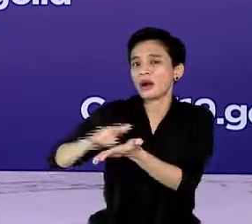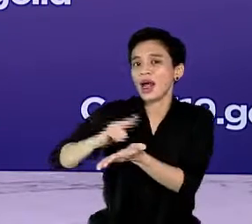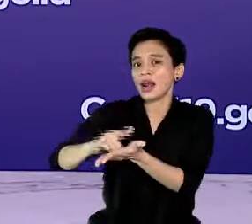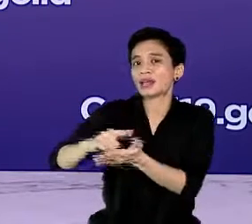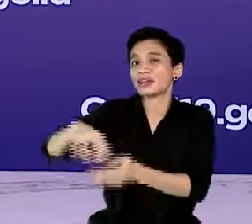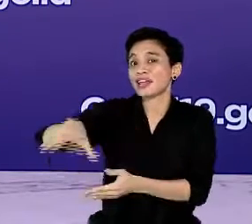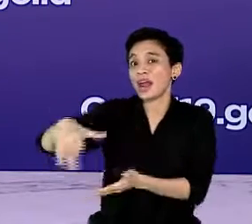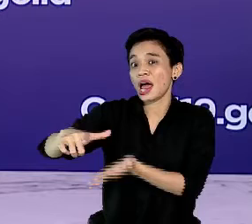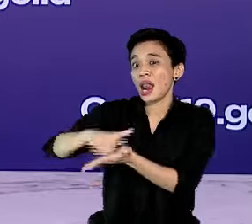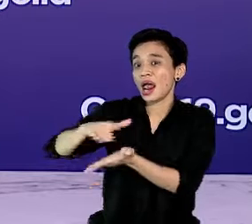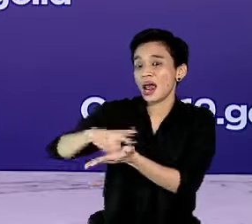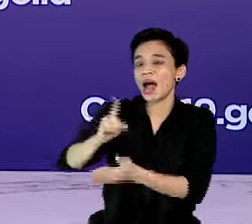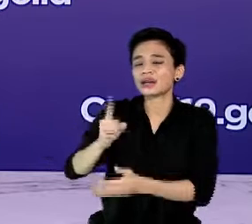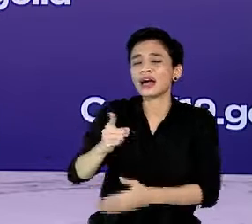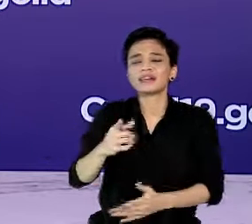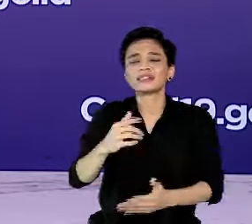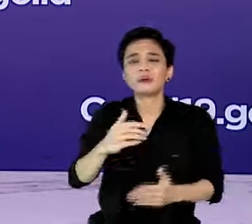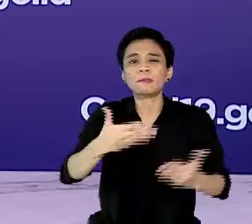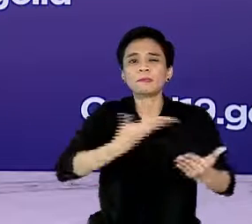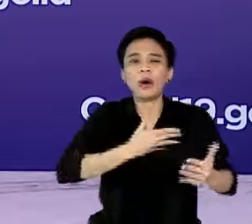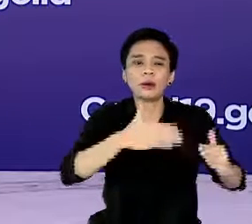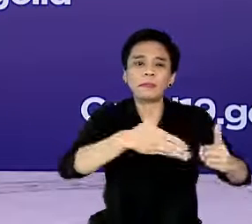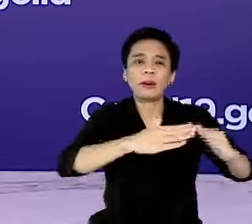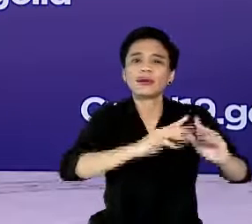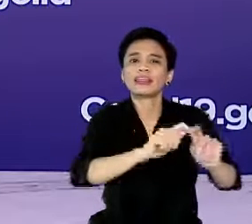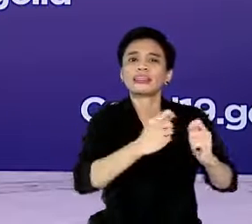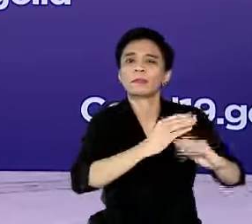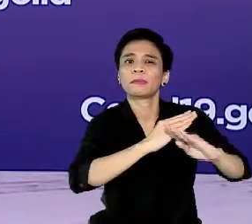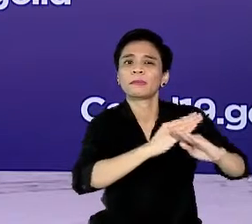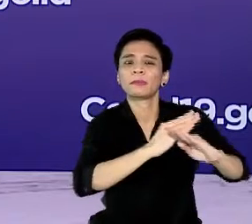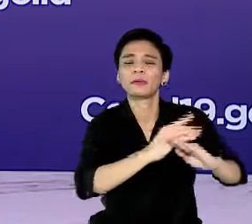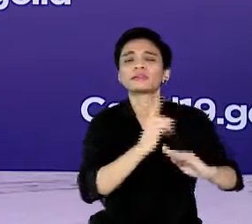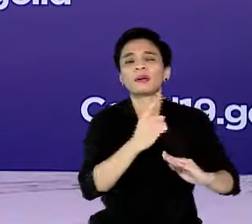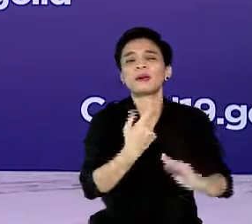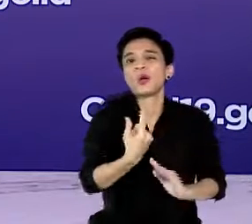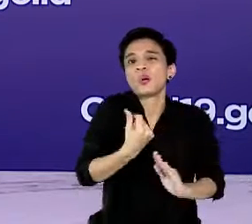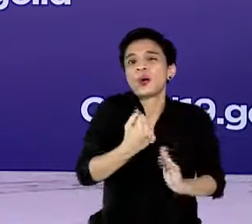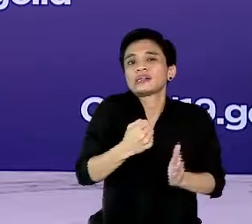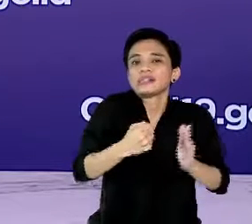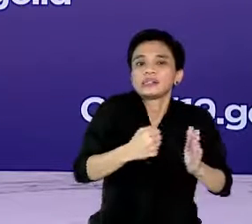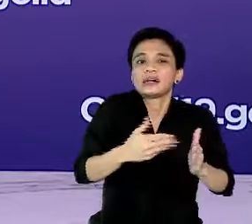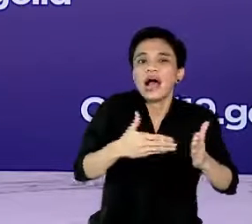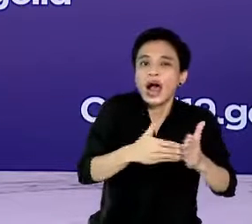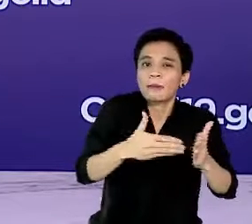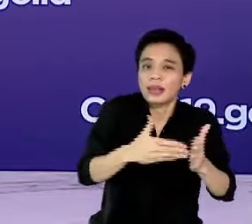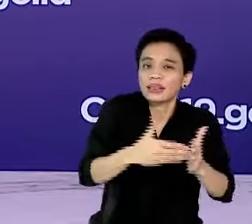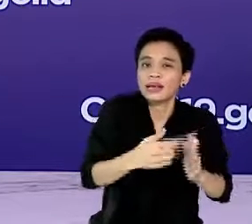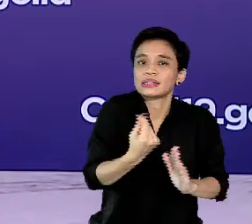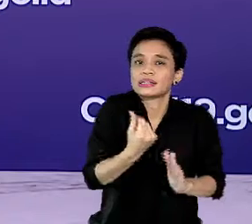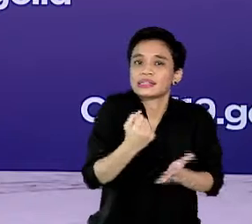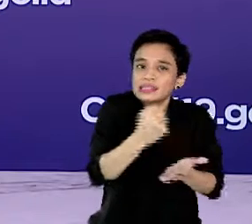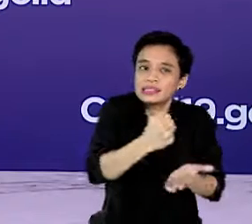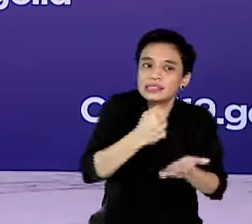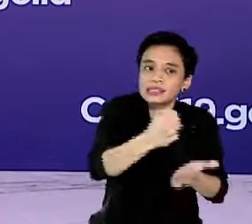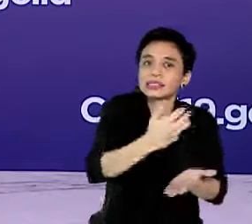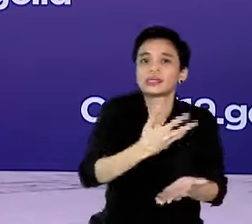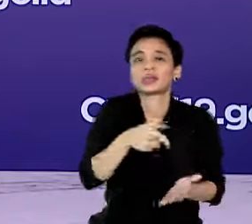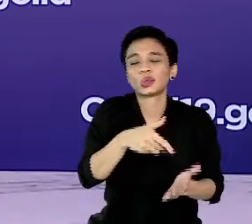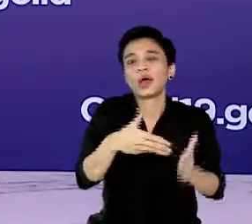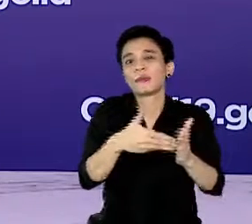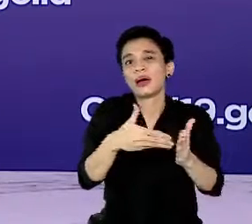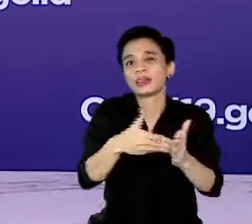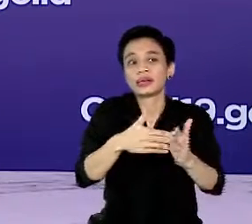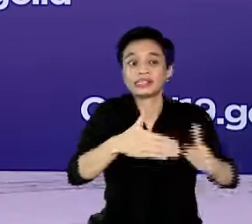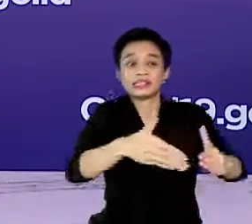ini diketahui bahwa terdapat hambatan terkait distribusi anggaran untuk membentuk posko serta operasionalisasinya